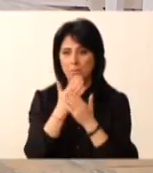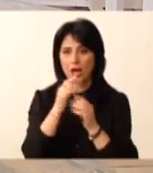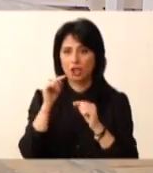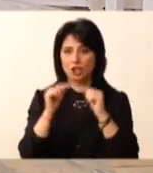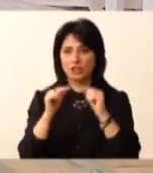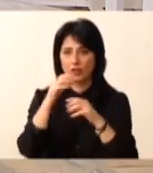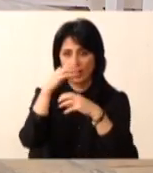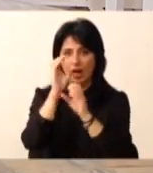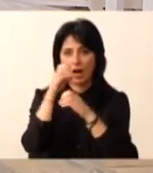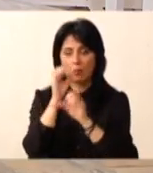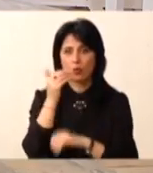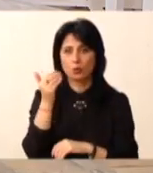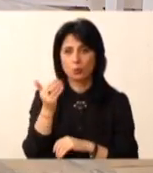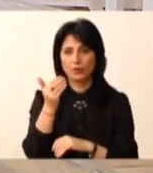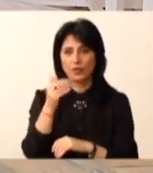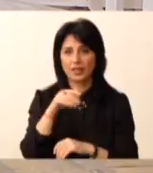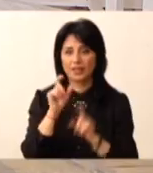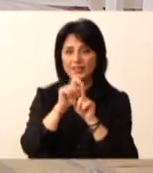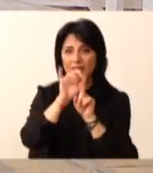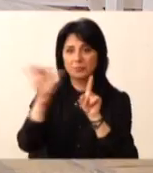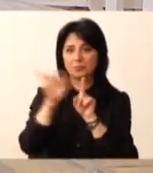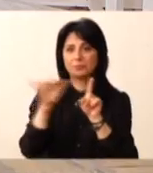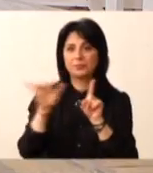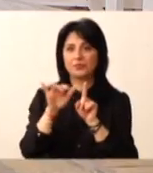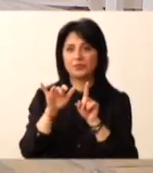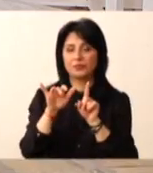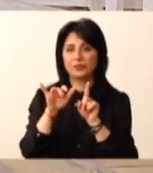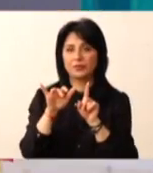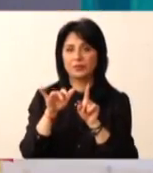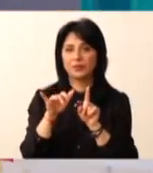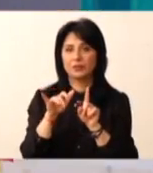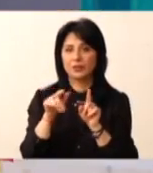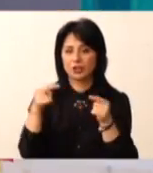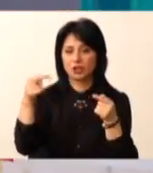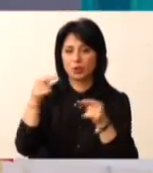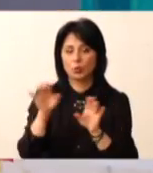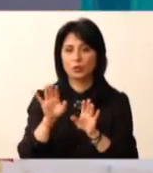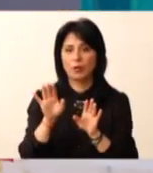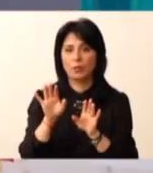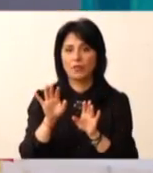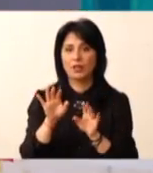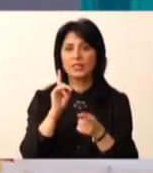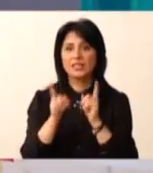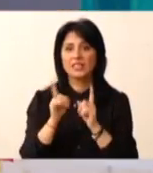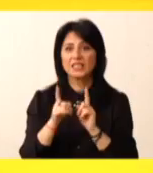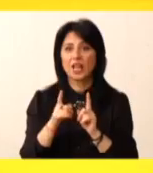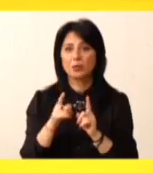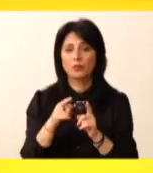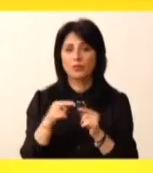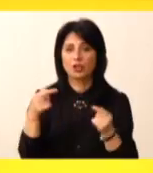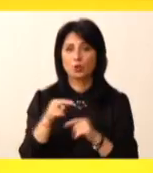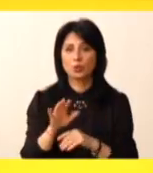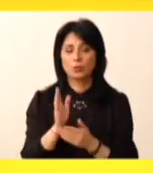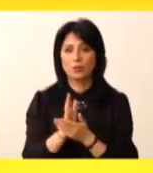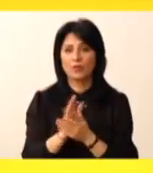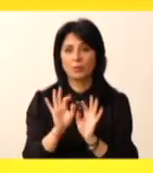მაჩვენებელი ლაბორატორიული და ტერმინები არის თითქოს შეუსაბამო, მაგრამ სინამდვილეში სულაც არ არის